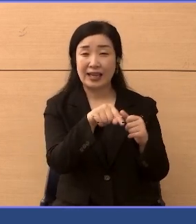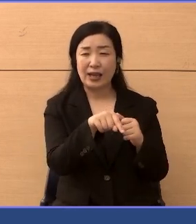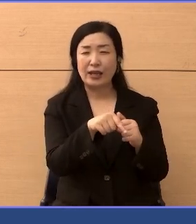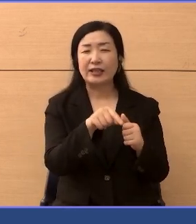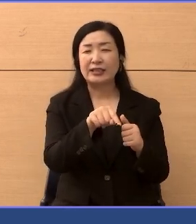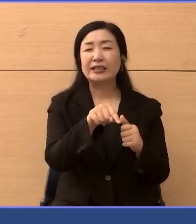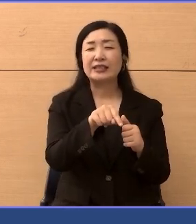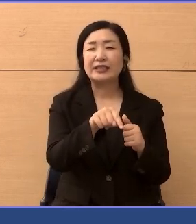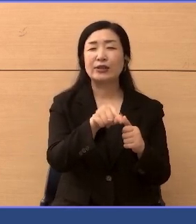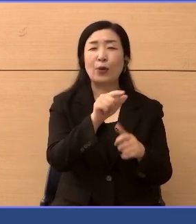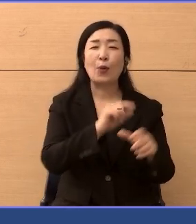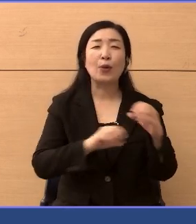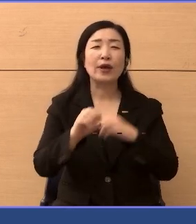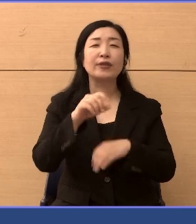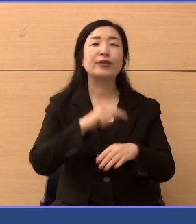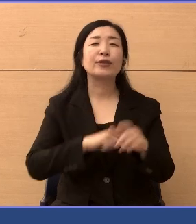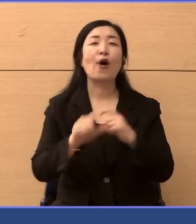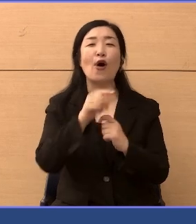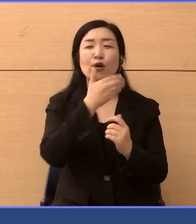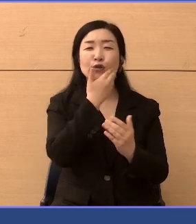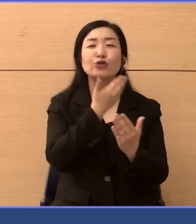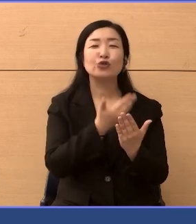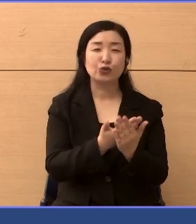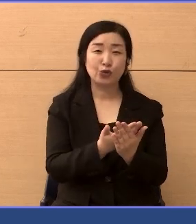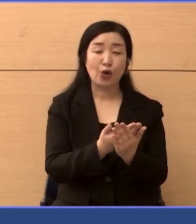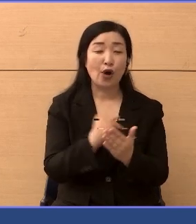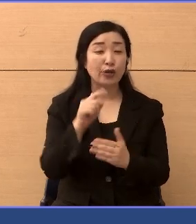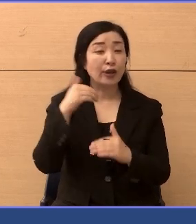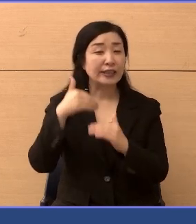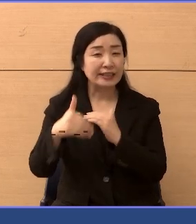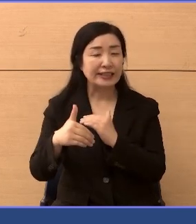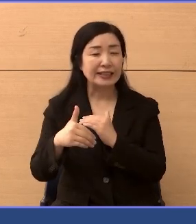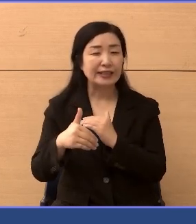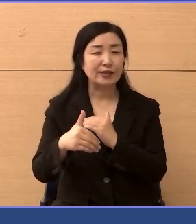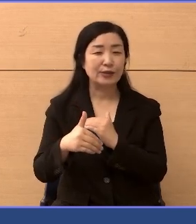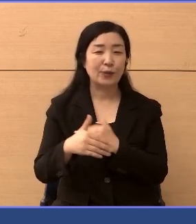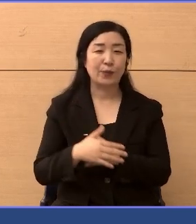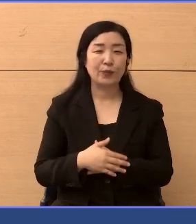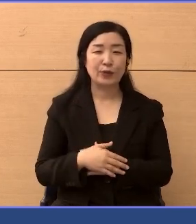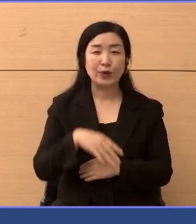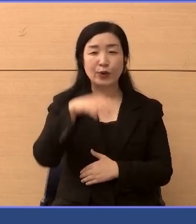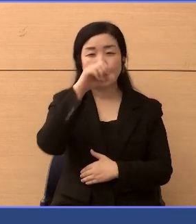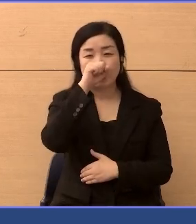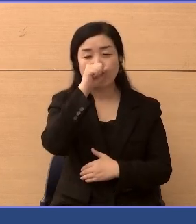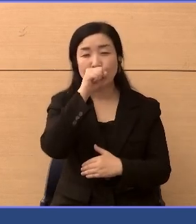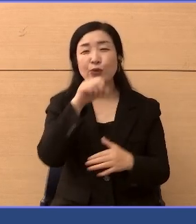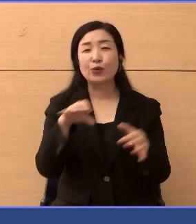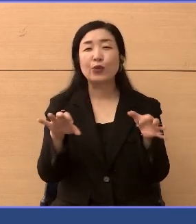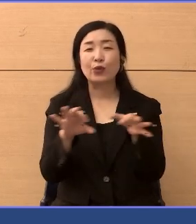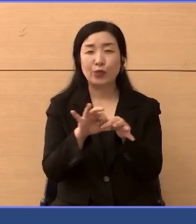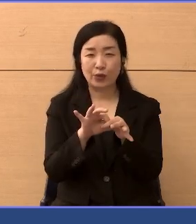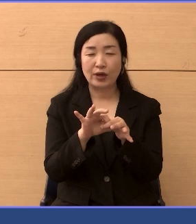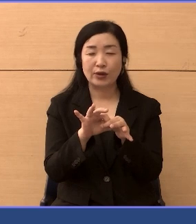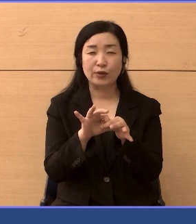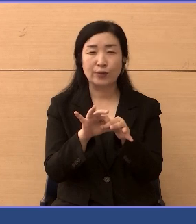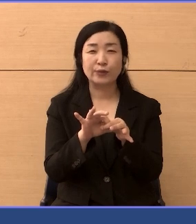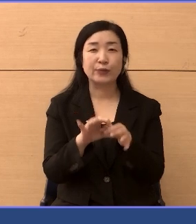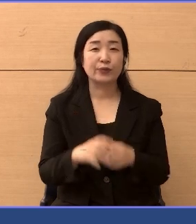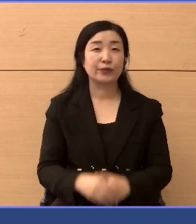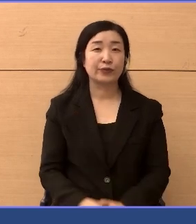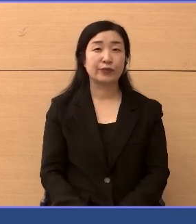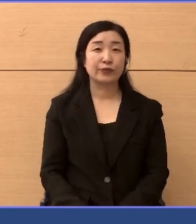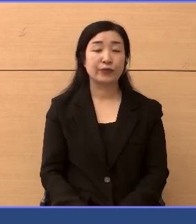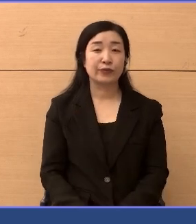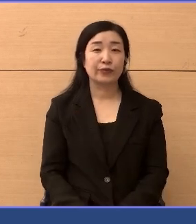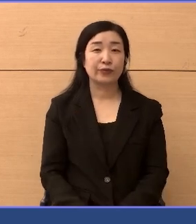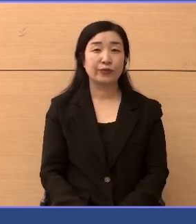굉장히 중요합니다. 어떤 형태의 And adult 모습을 life is 띠든 not 이런 just about 로맨틱한 관계도 중요한 work and 부분입니다. career and 또 한 higher 가지